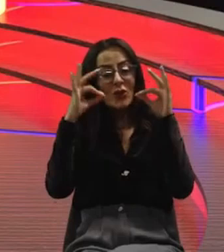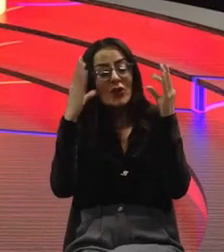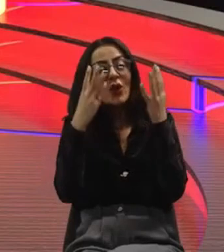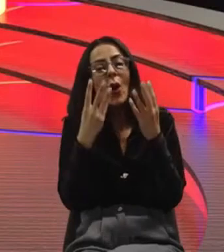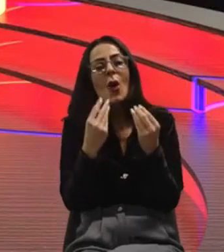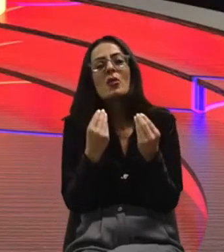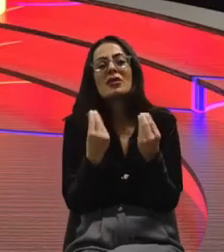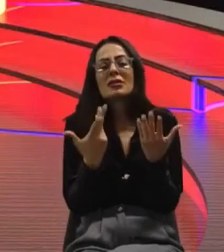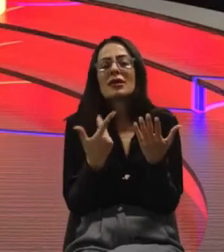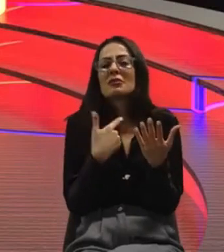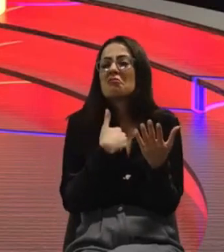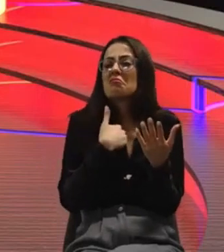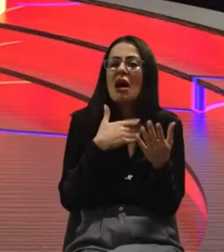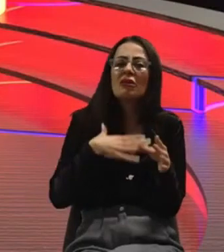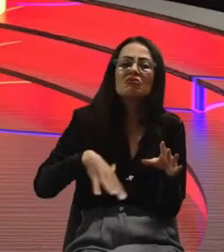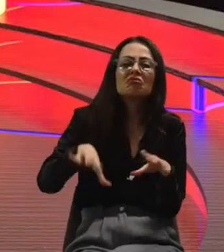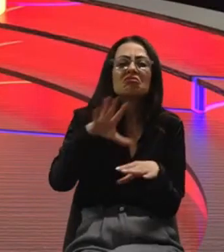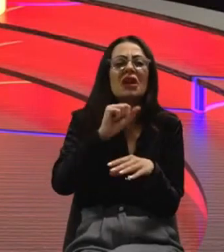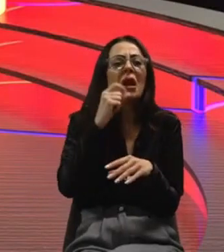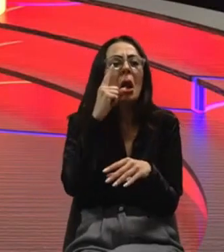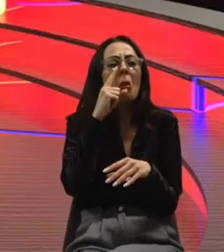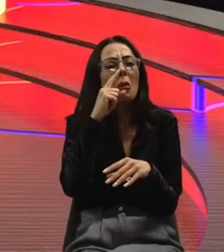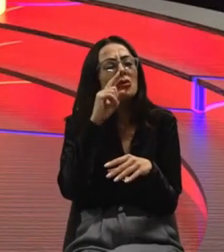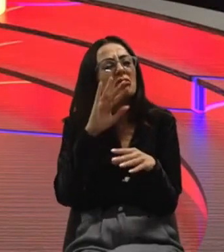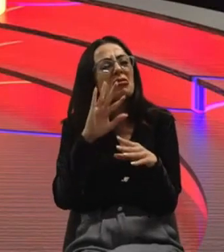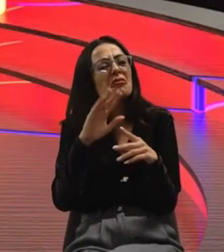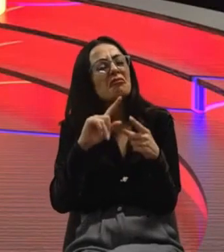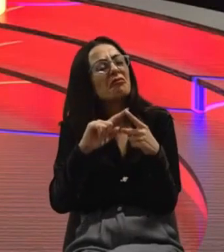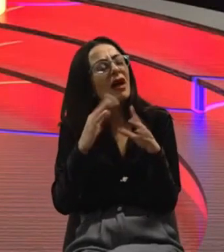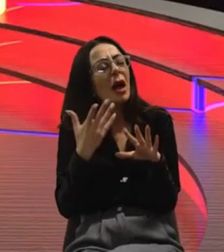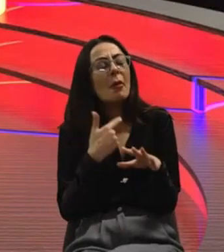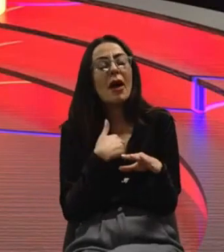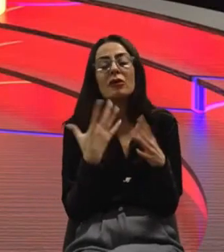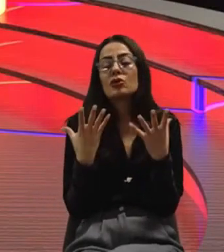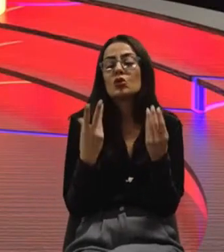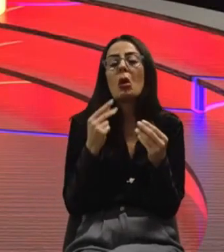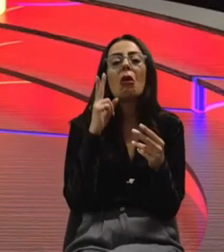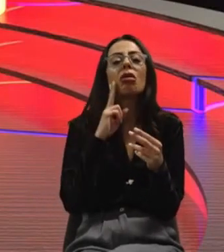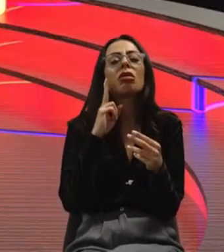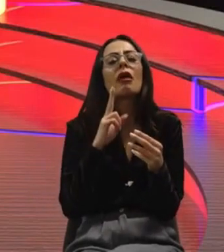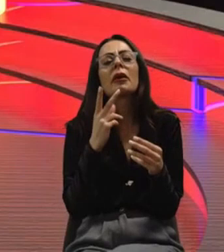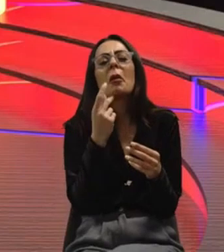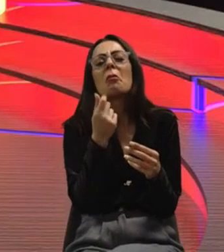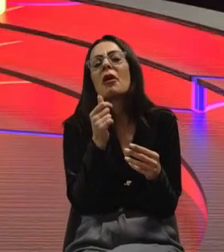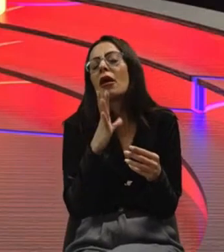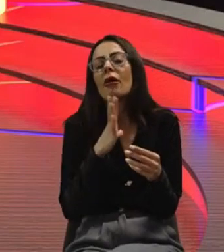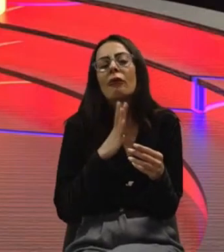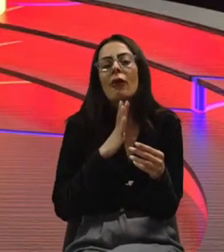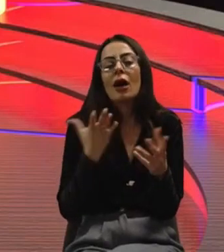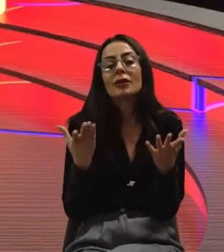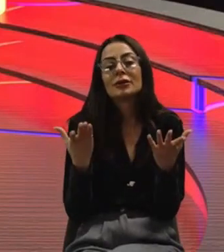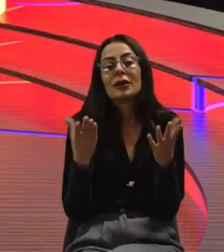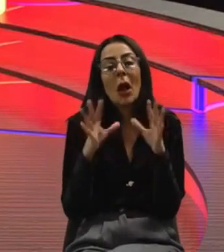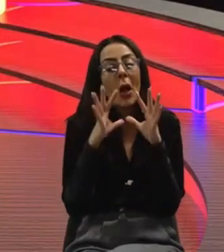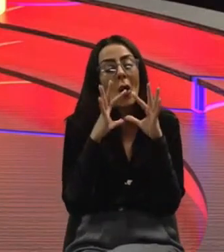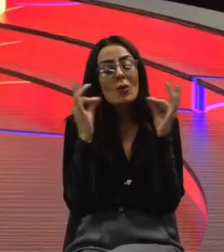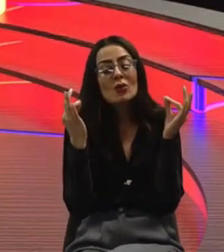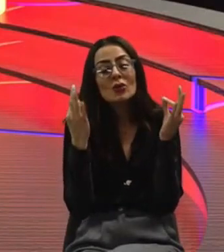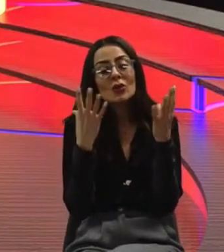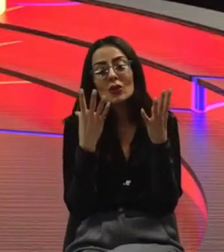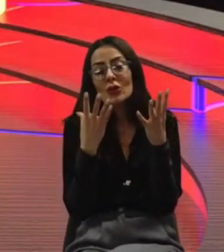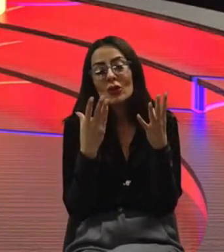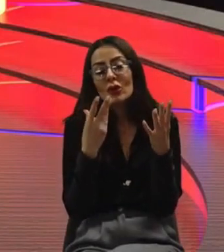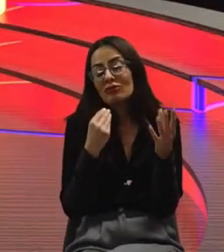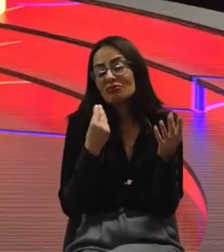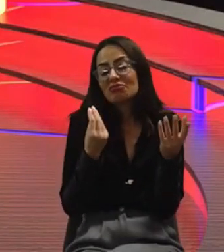Ben bir durum genel müdürüm İşte şu kadar param var inanın Yani bu size şey gelecek yine ya işte öyle konuşuyorsun şimdi